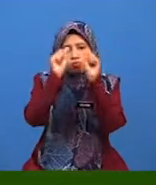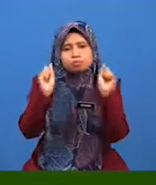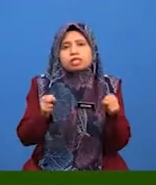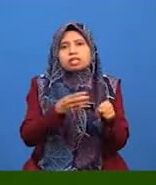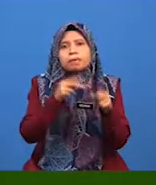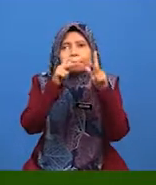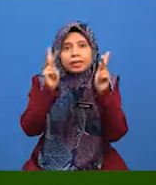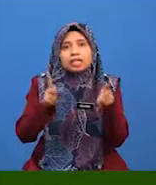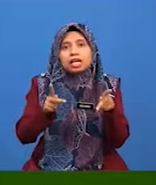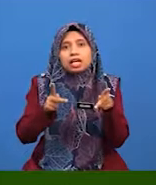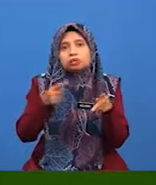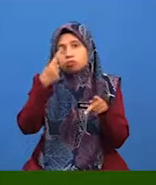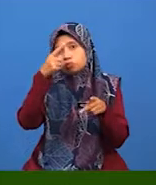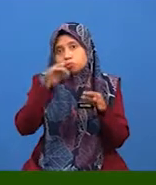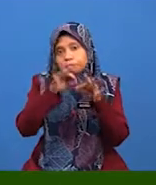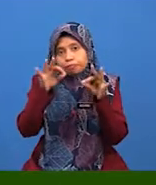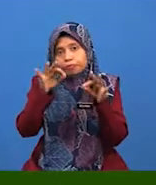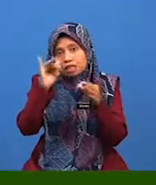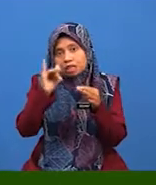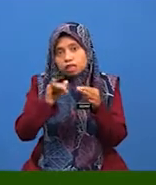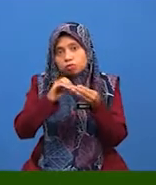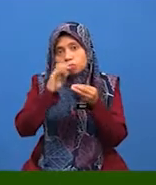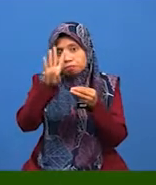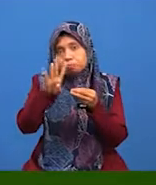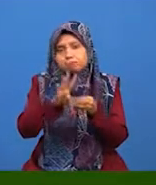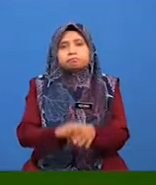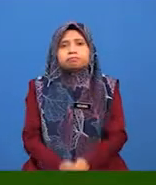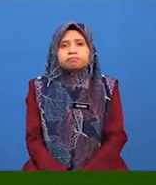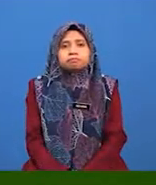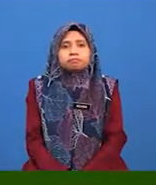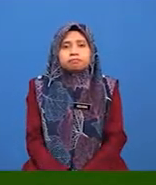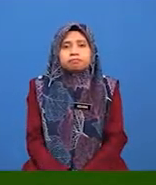predikat bagi ayat yang keempat?